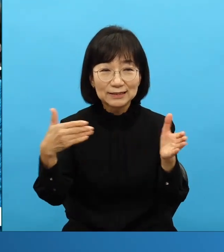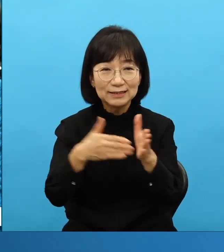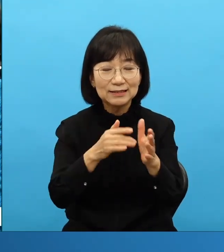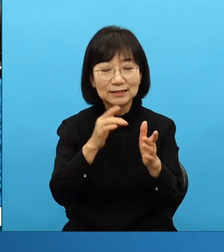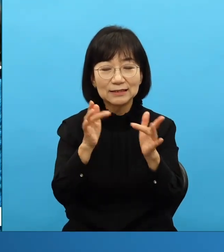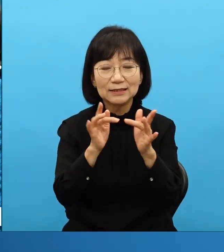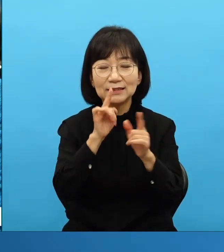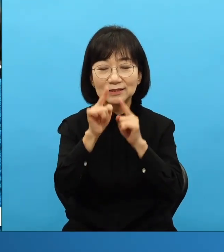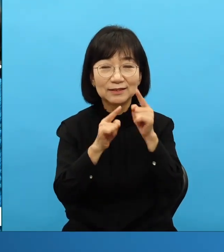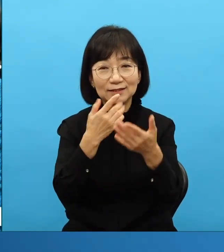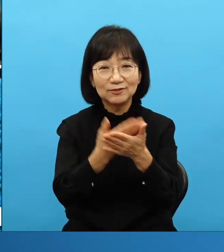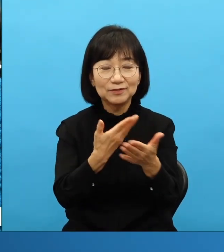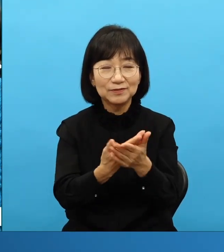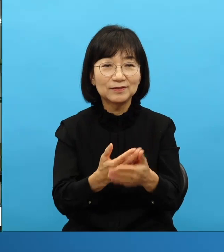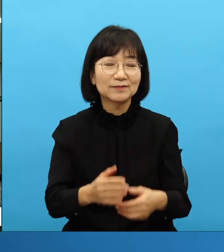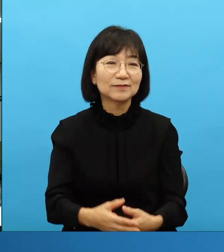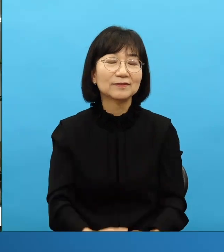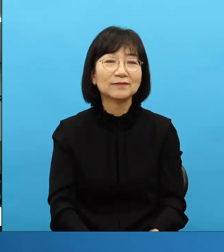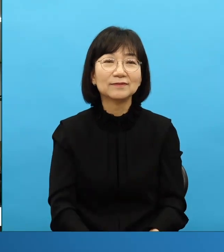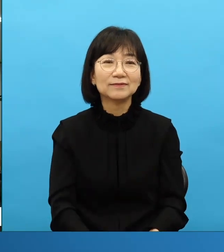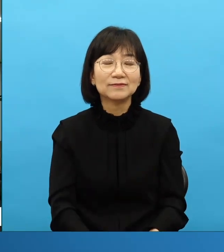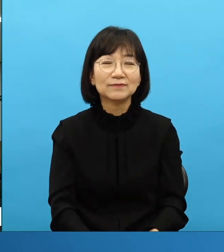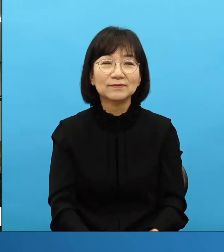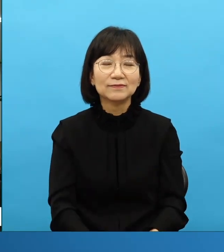위아.kr에서 등록받습니다.